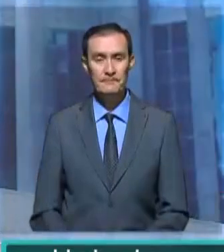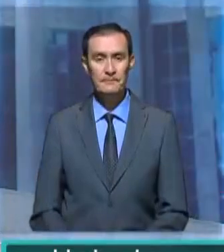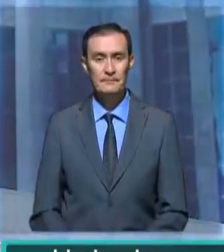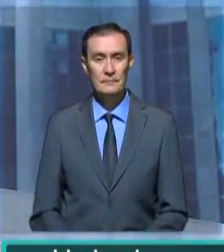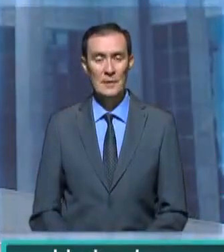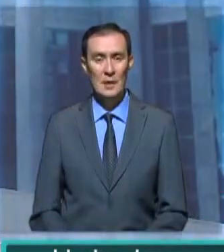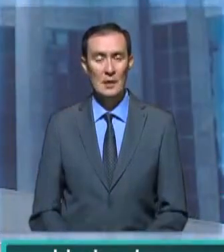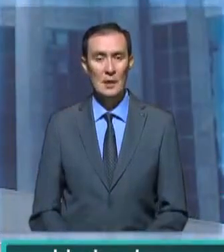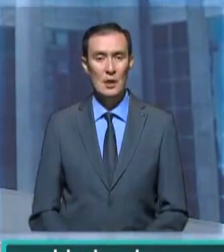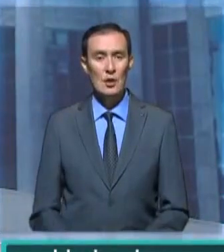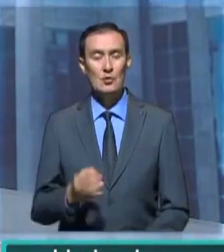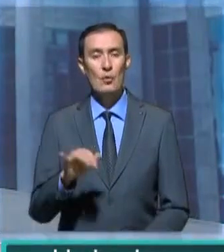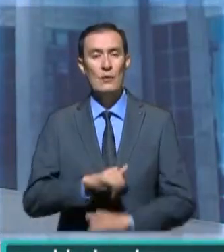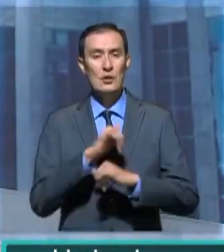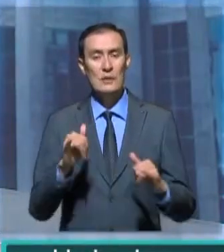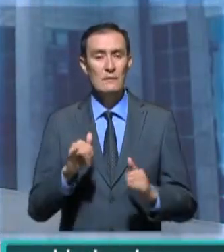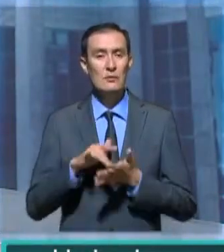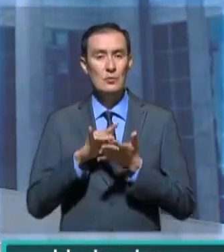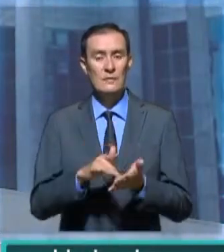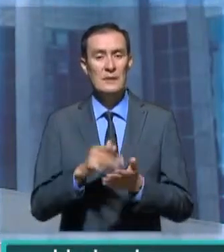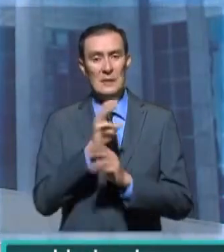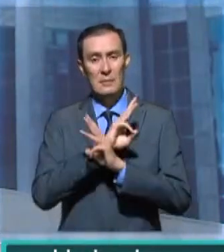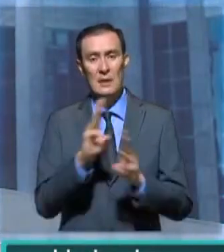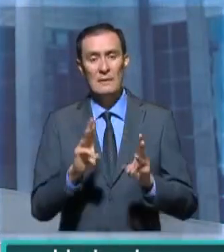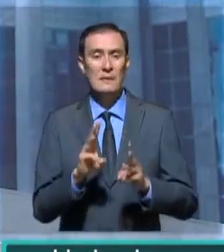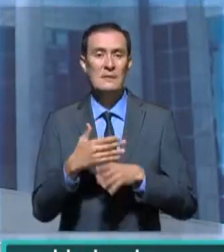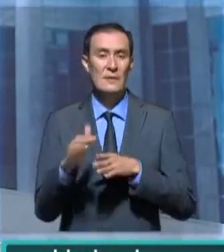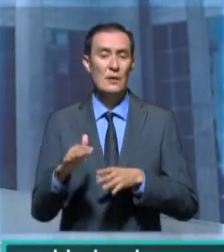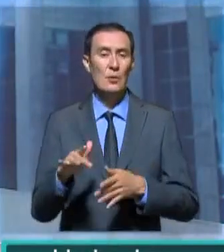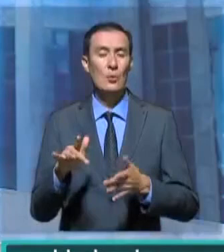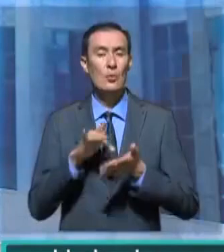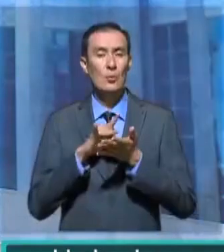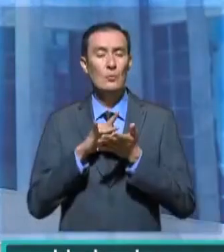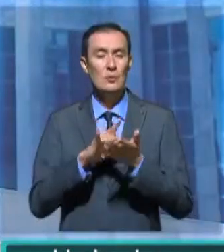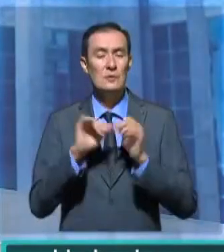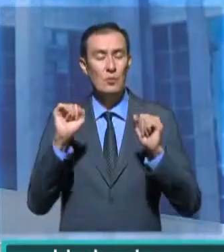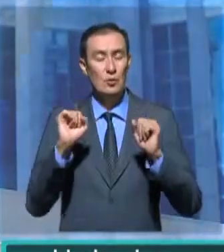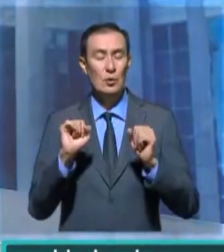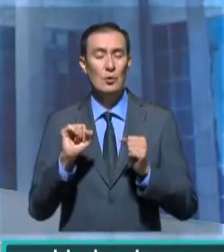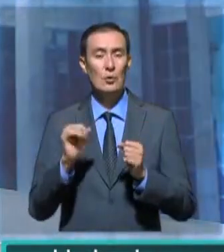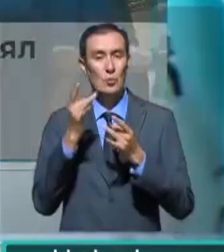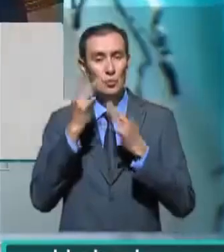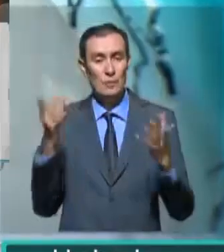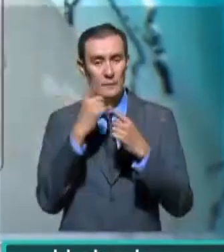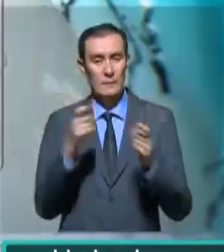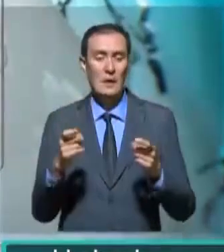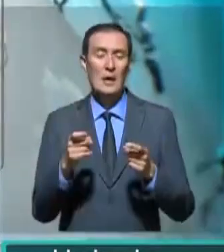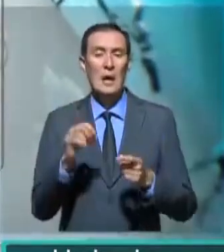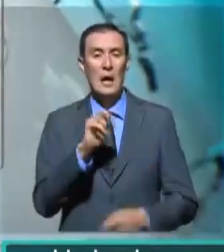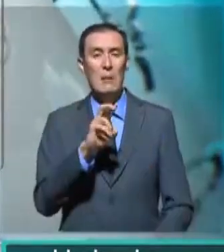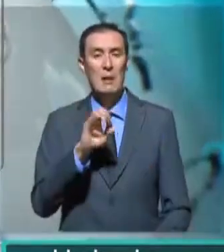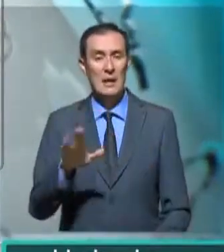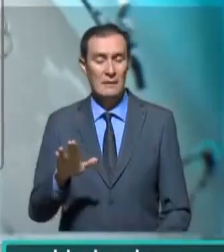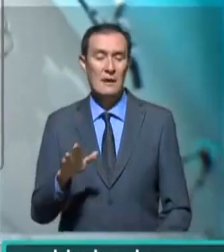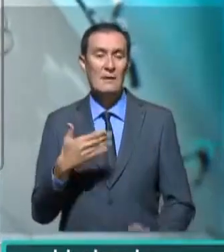и ещё об увеличении числа туристов и зарплатах работников сферы культуры и спорта доложил президенту глава профильного ведомства даурен абаев